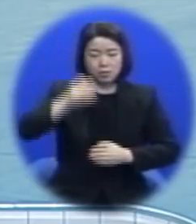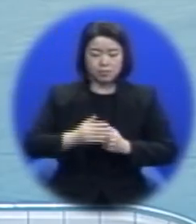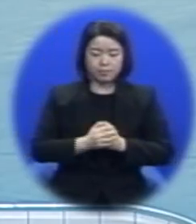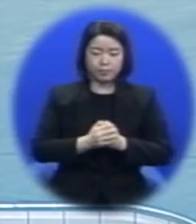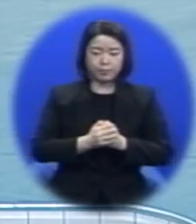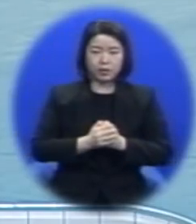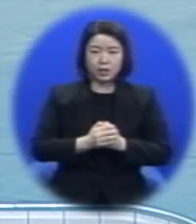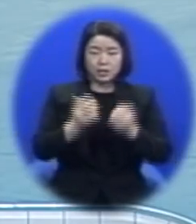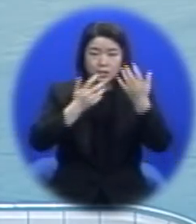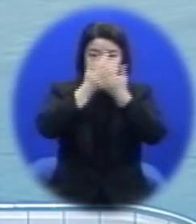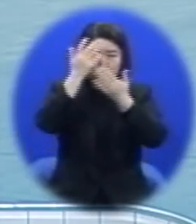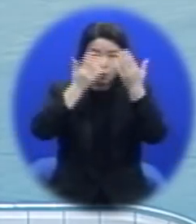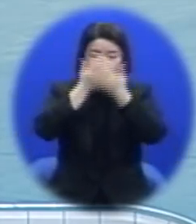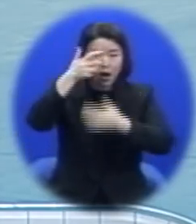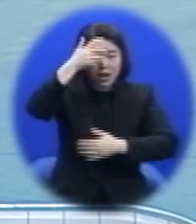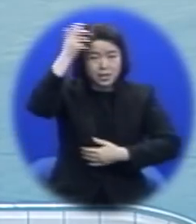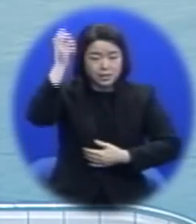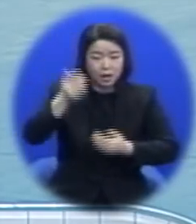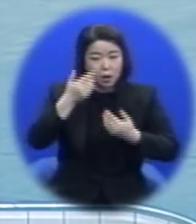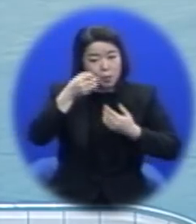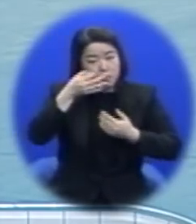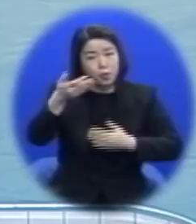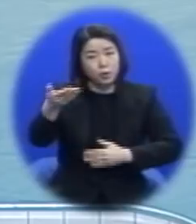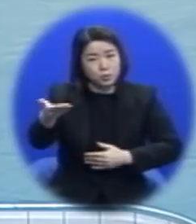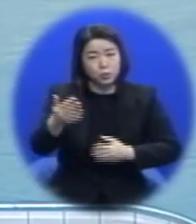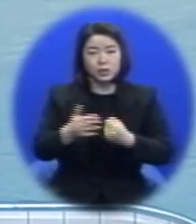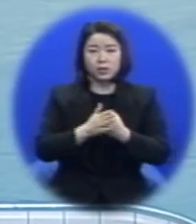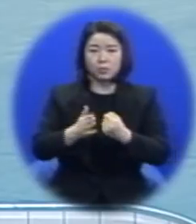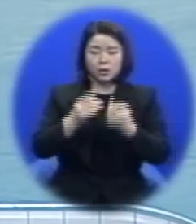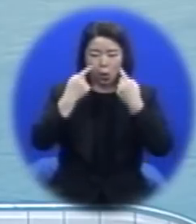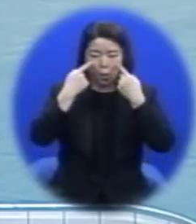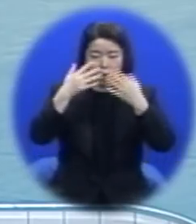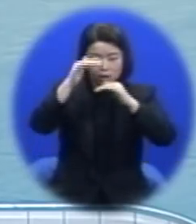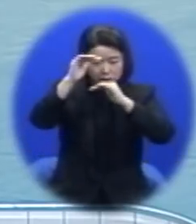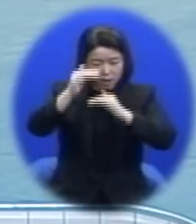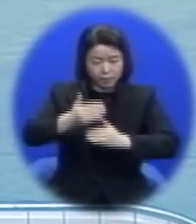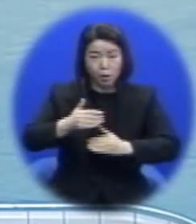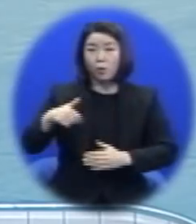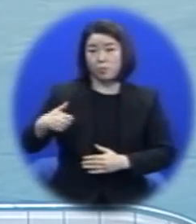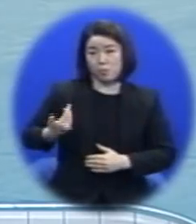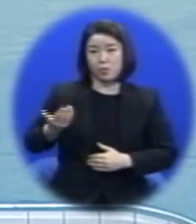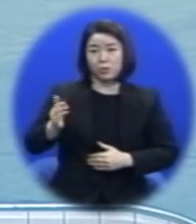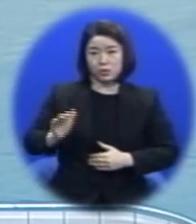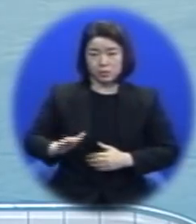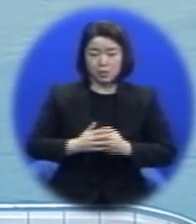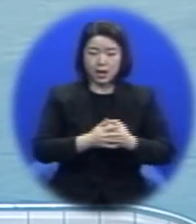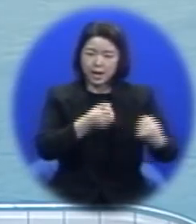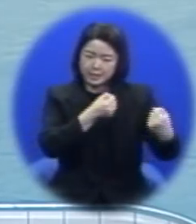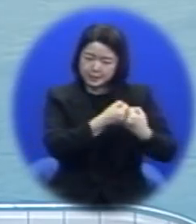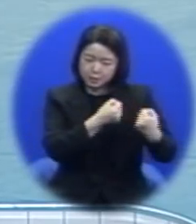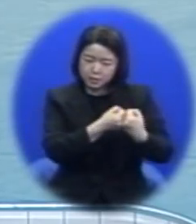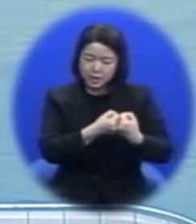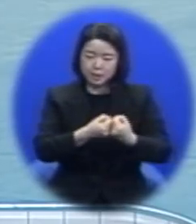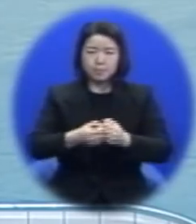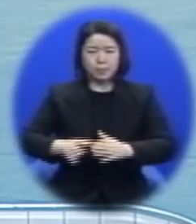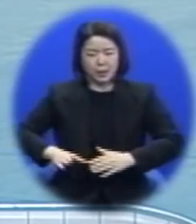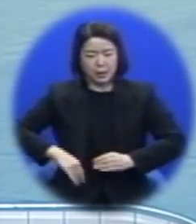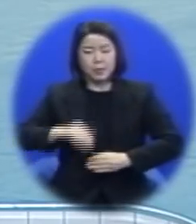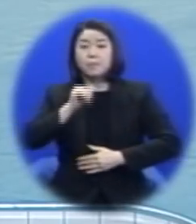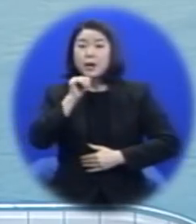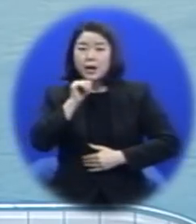환상으로 보여주셨기 때문에 그 정확한 내용을 우리가 다 알기는 어렵지만 전쟁이나 기근이나